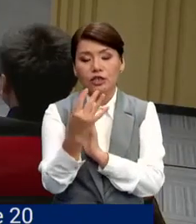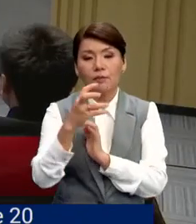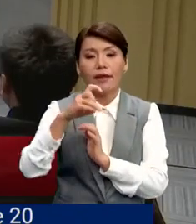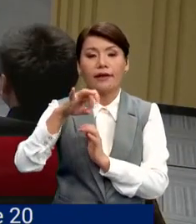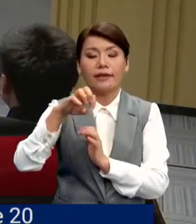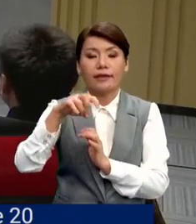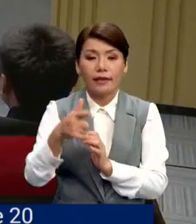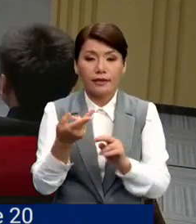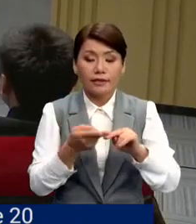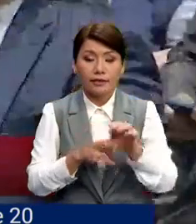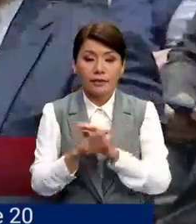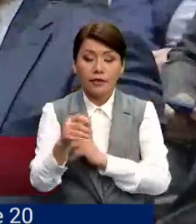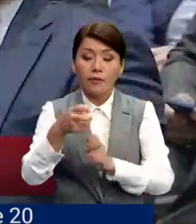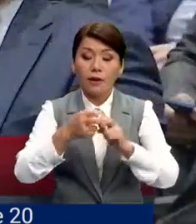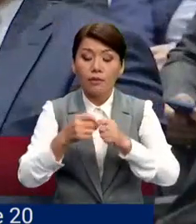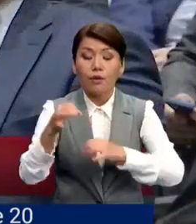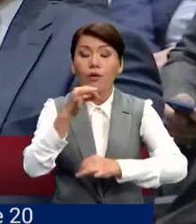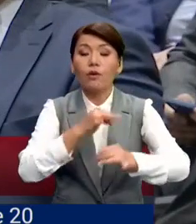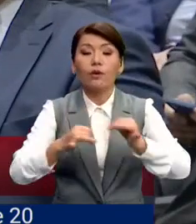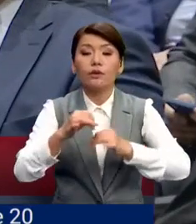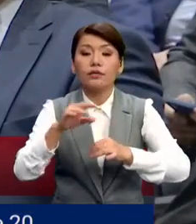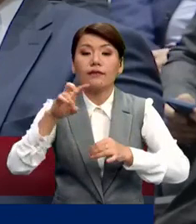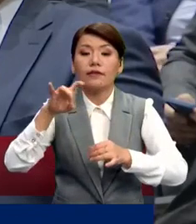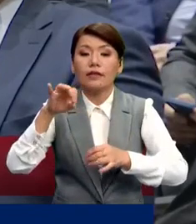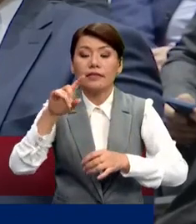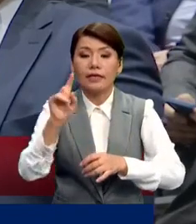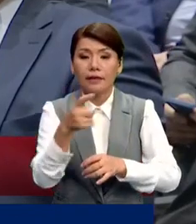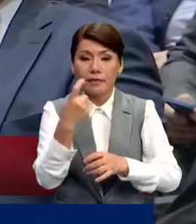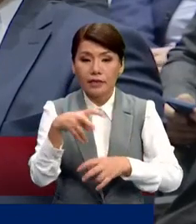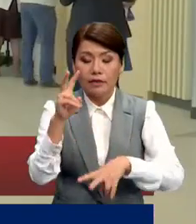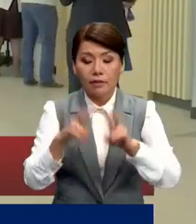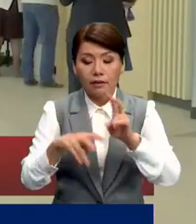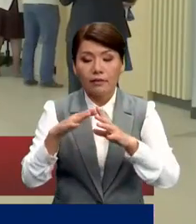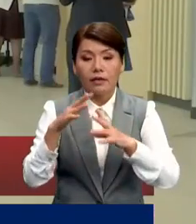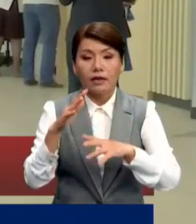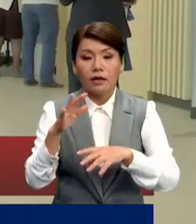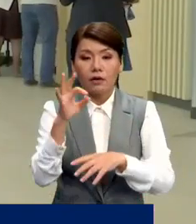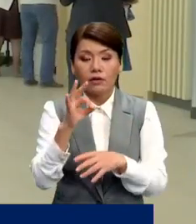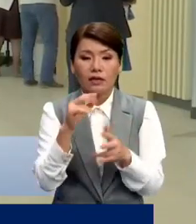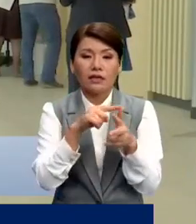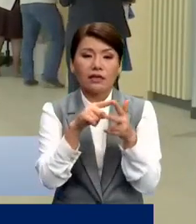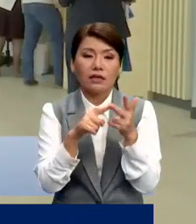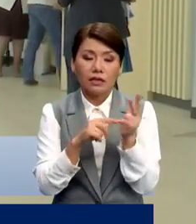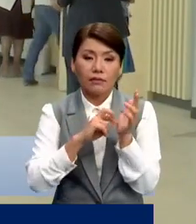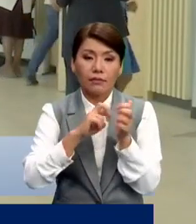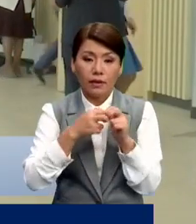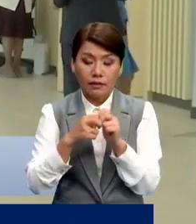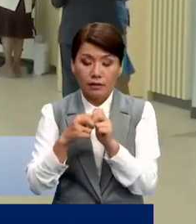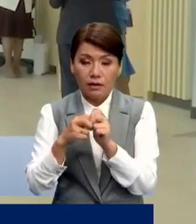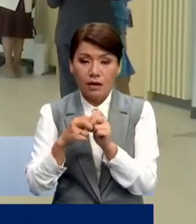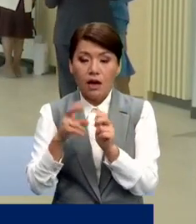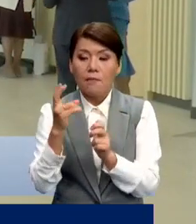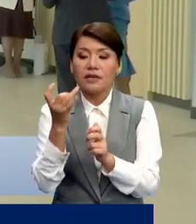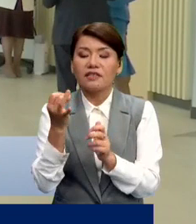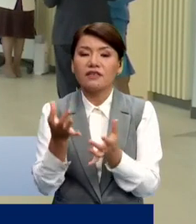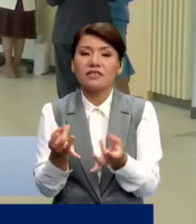порядка 6,4 миллиарда тенге. Здесь же удалось обсудить проблемы и развитие нефтехимической промышленности Казахстана. Три у нас проблемы.